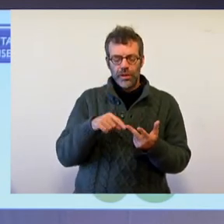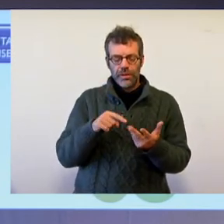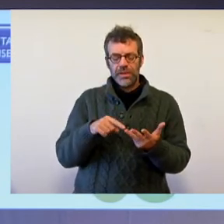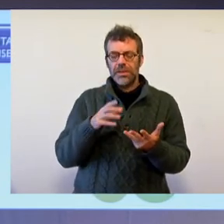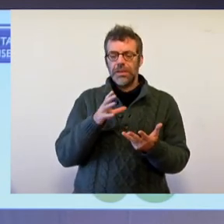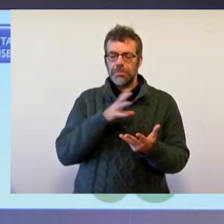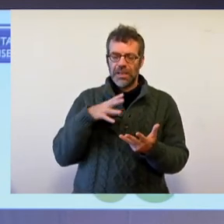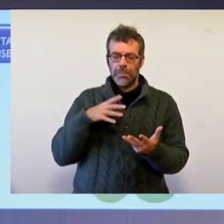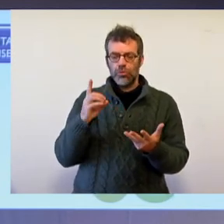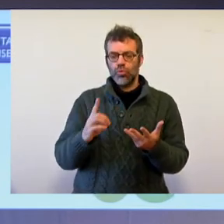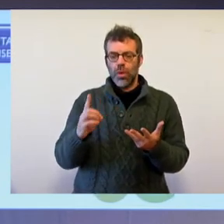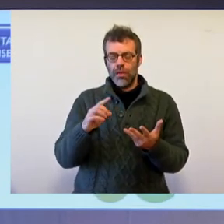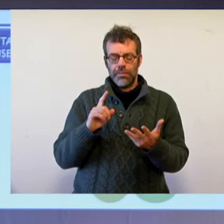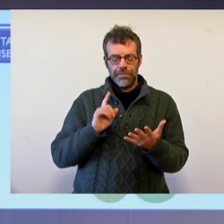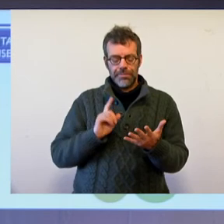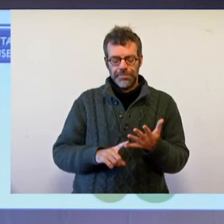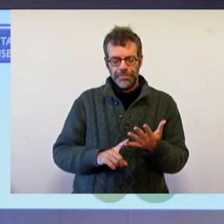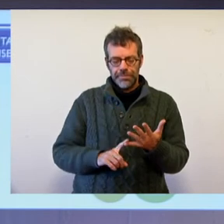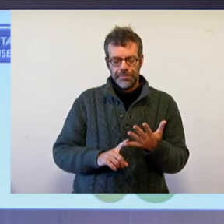Doulin.